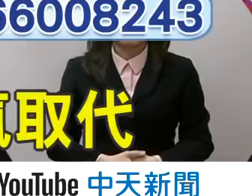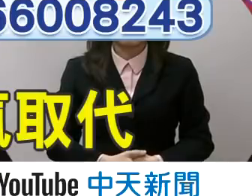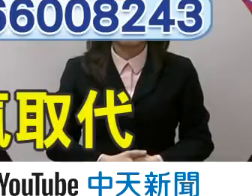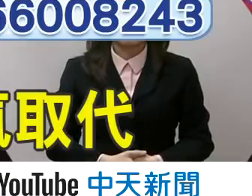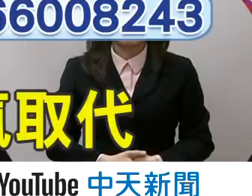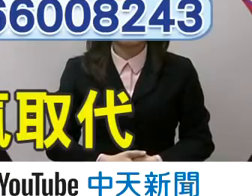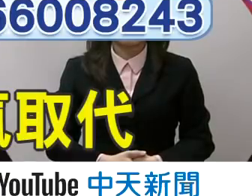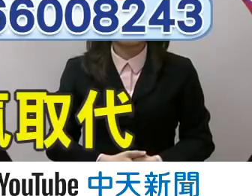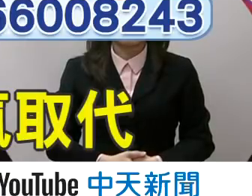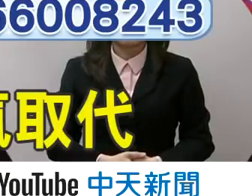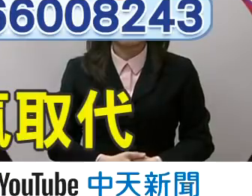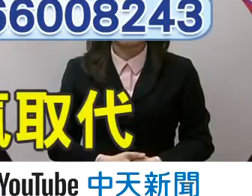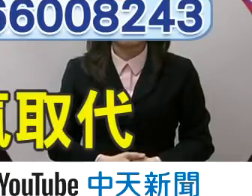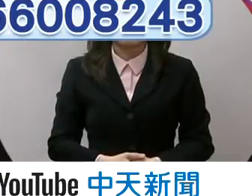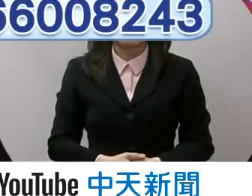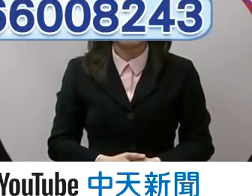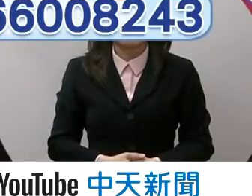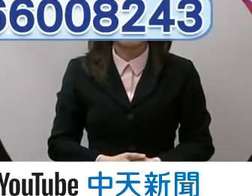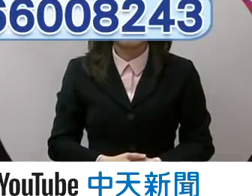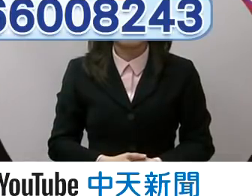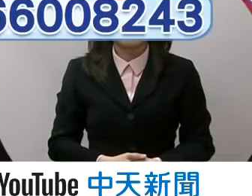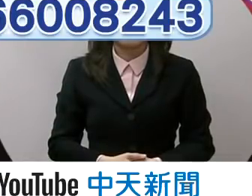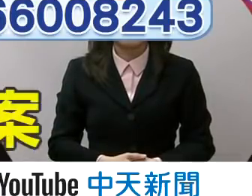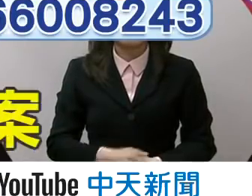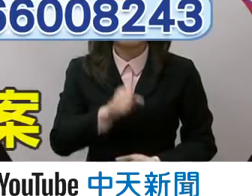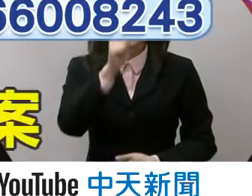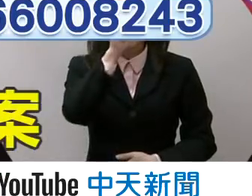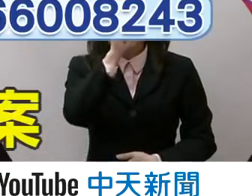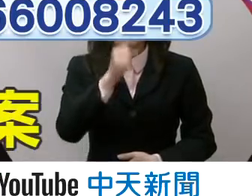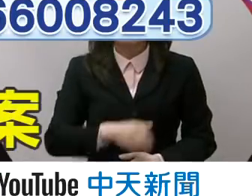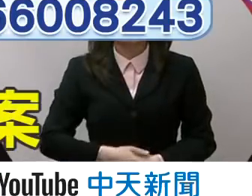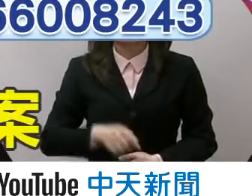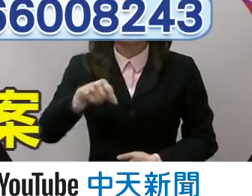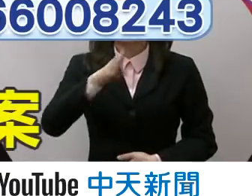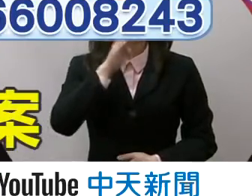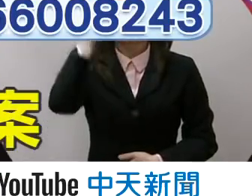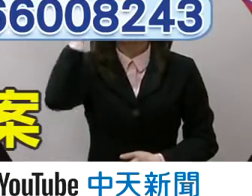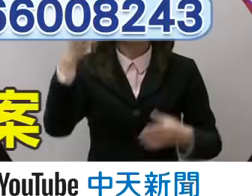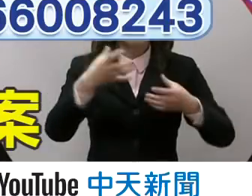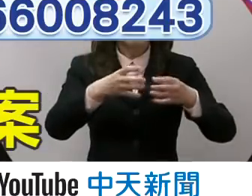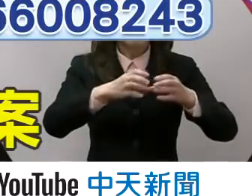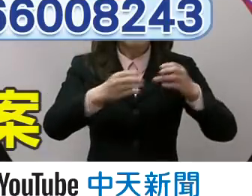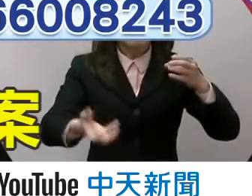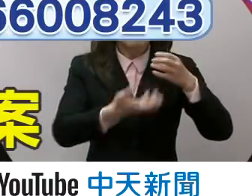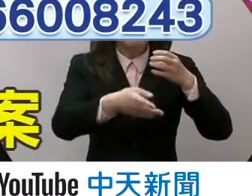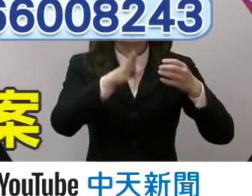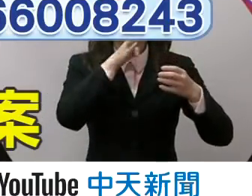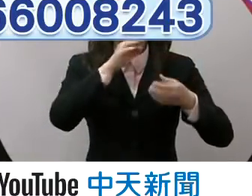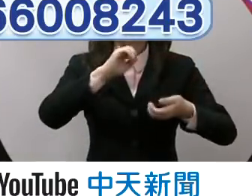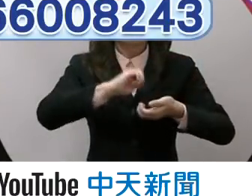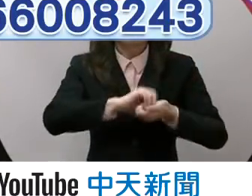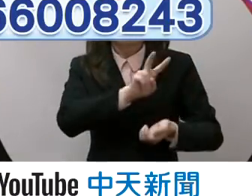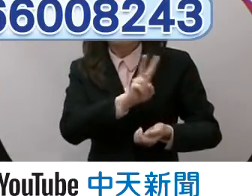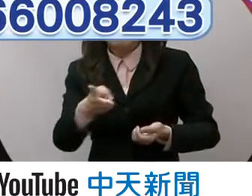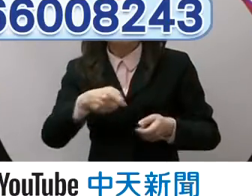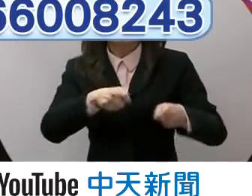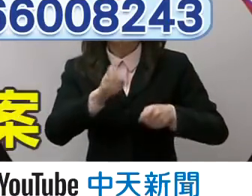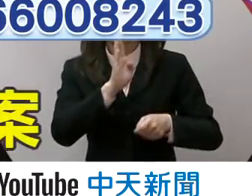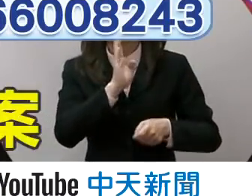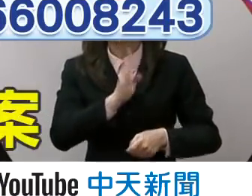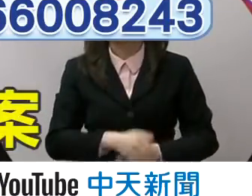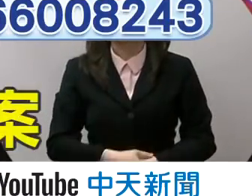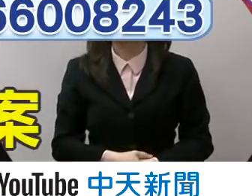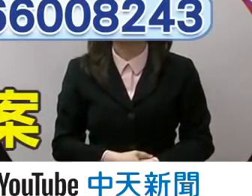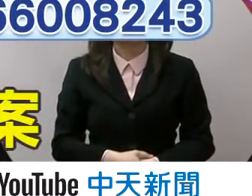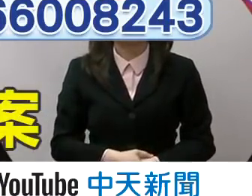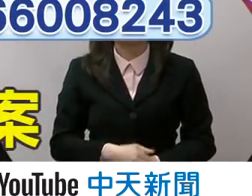气取代，所以当然就会 好。就是燃煤就是确定的备案。那我想请问一下，那这个